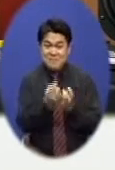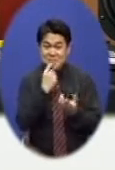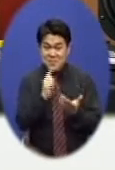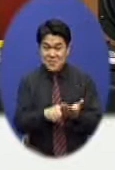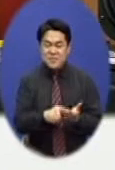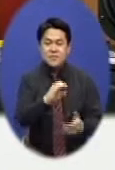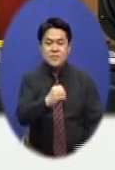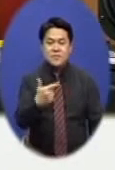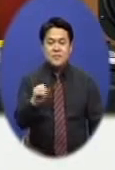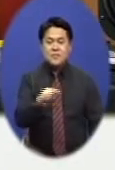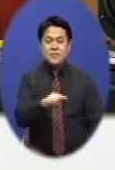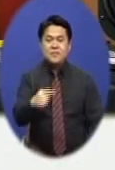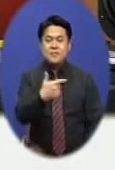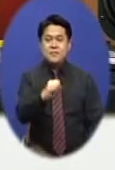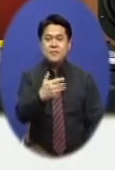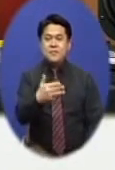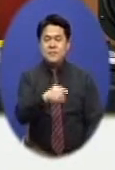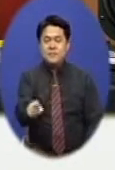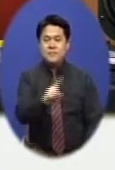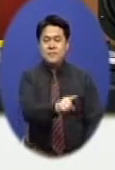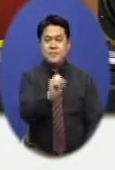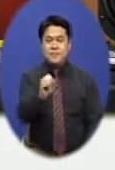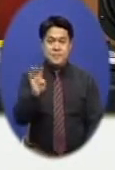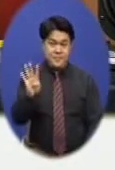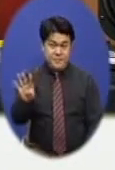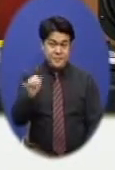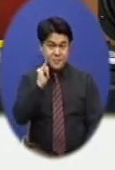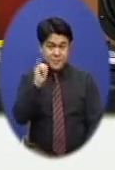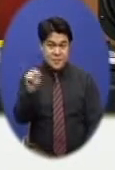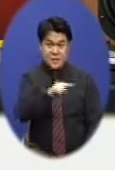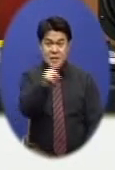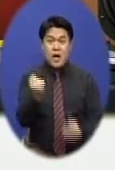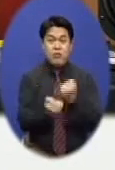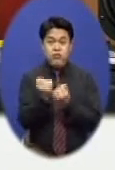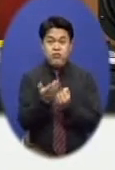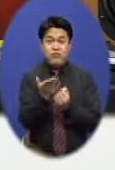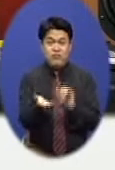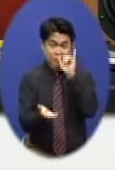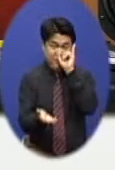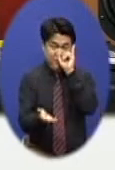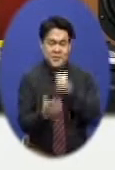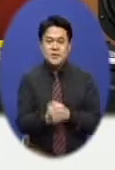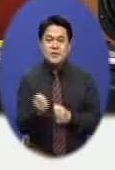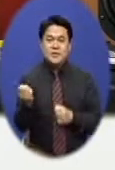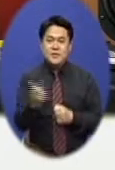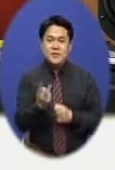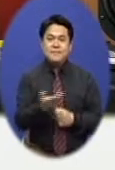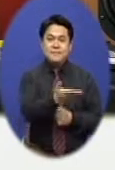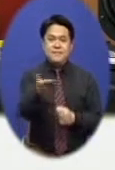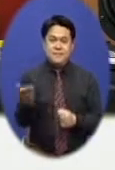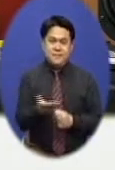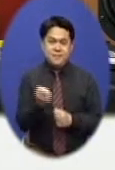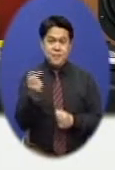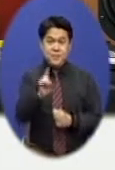일단 뭐 060-608-1004로 전화하시면 이렇게 안내를 다 해드리니까요. 전화를 주시고요. 네. 그리고 또 여러분들이